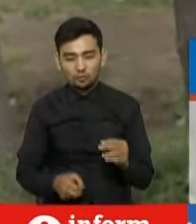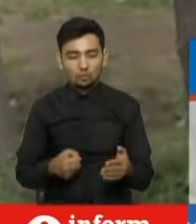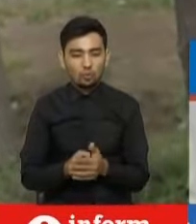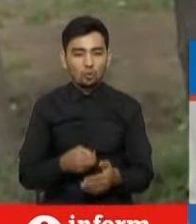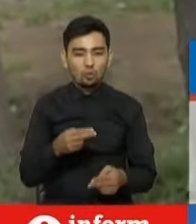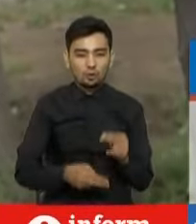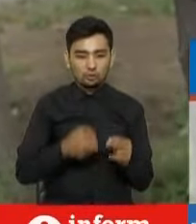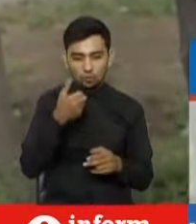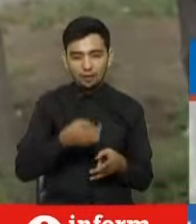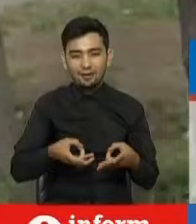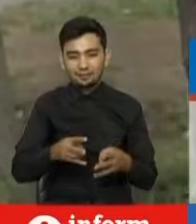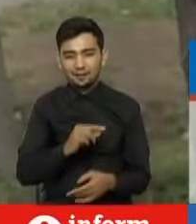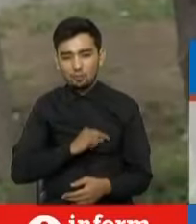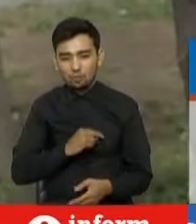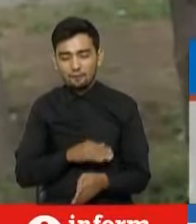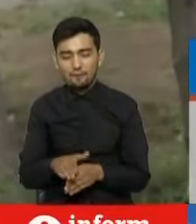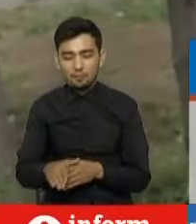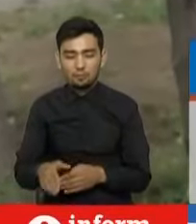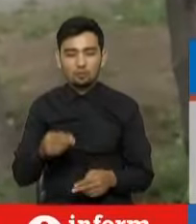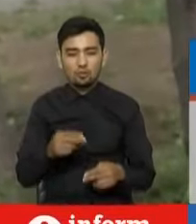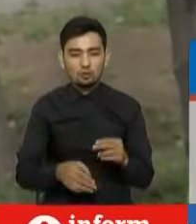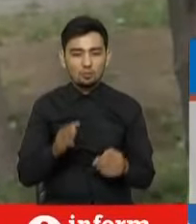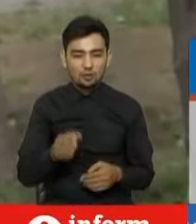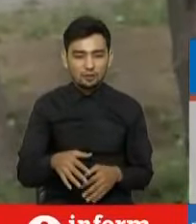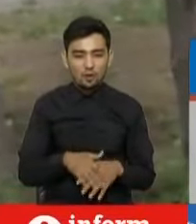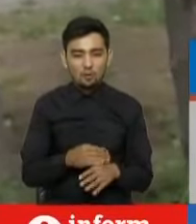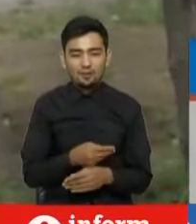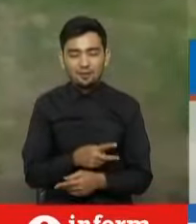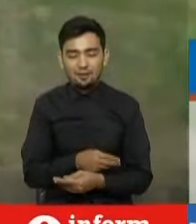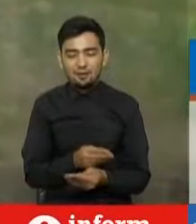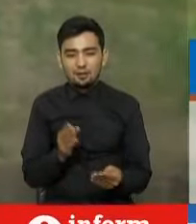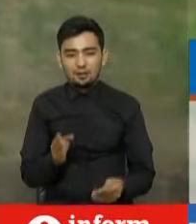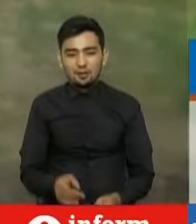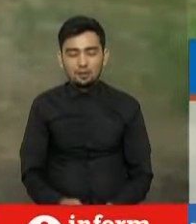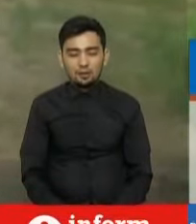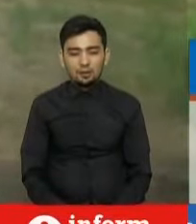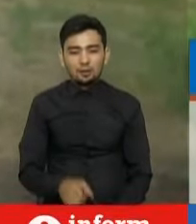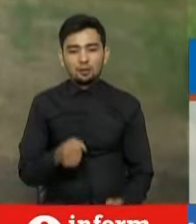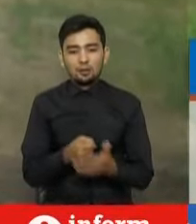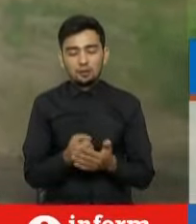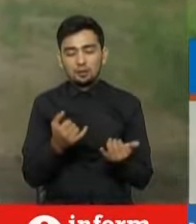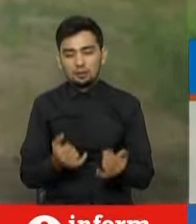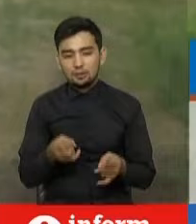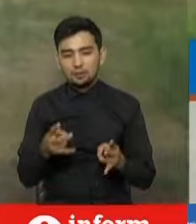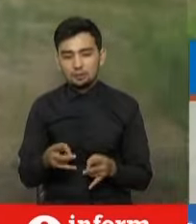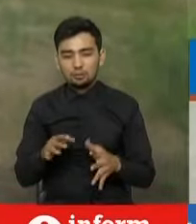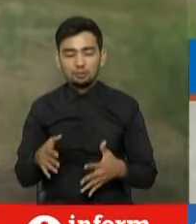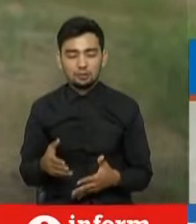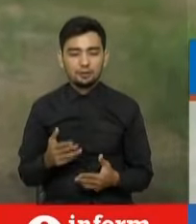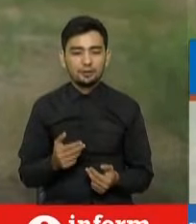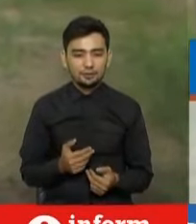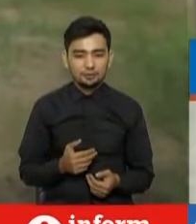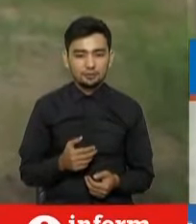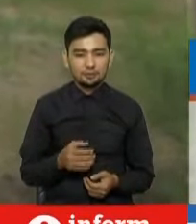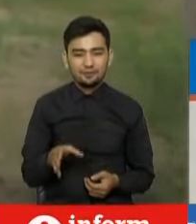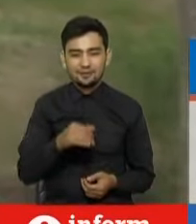қалған жұмыстар атқарылып, халық игілігіне ұсыну жоспарланып отыр. Бұған дейін болып жатқан апатты жағдайлардың бәрі